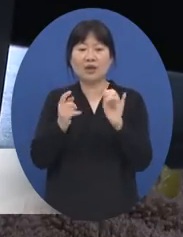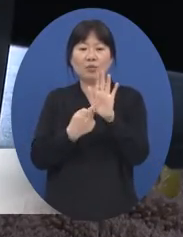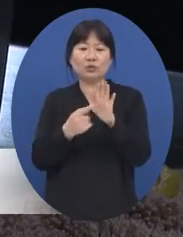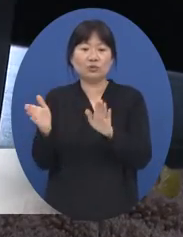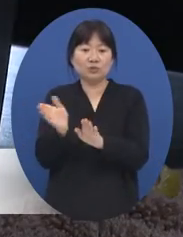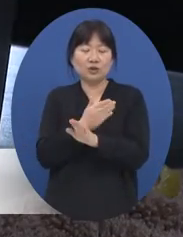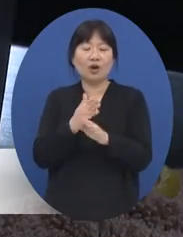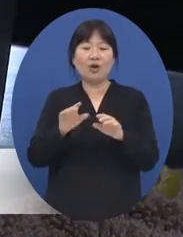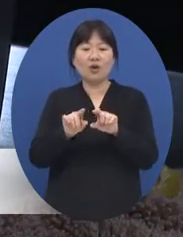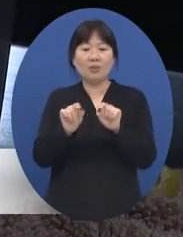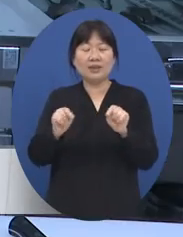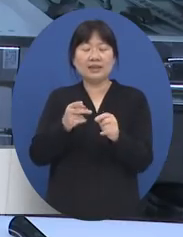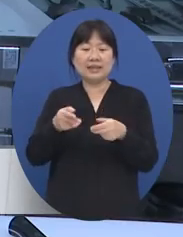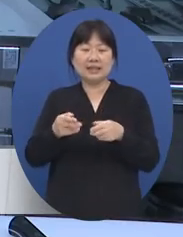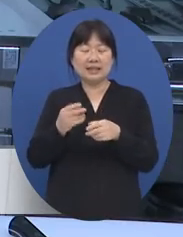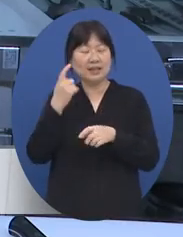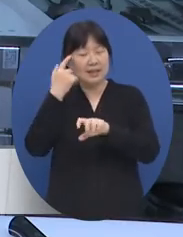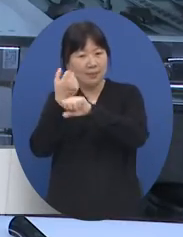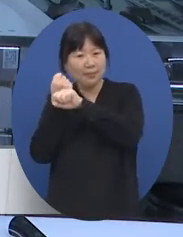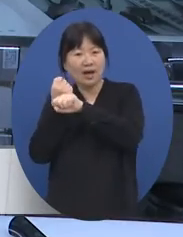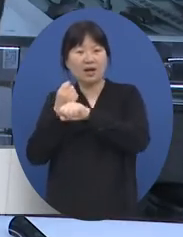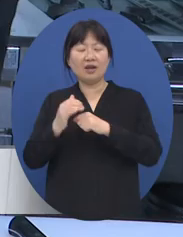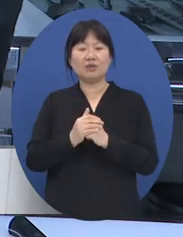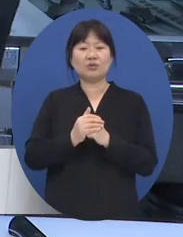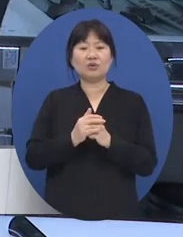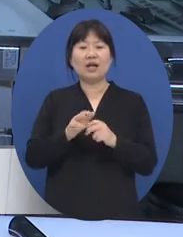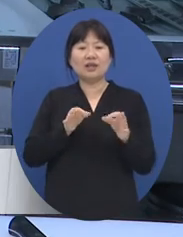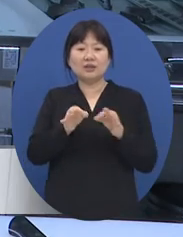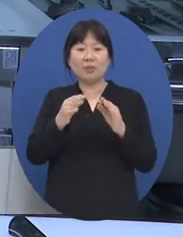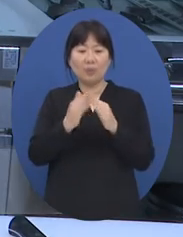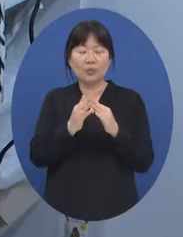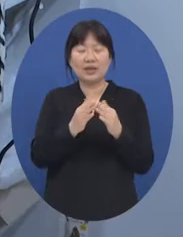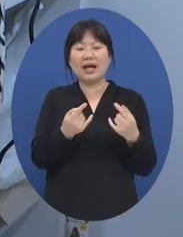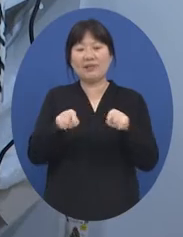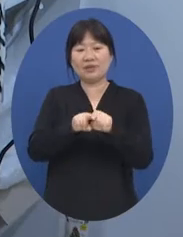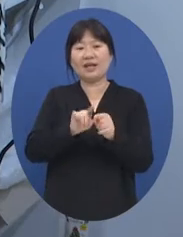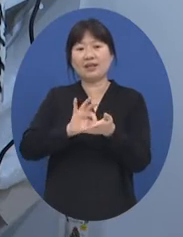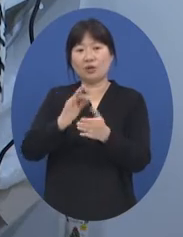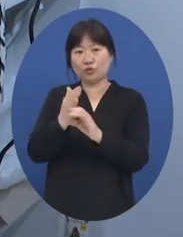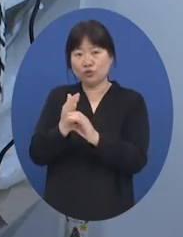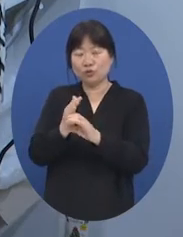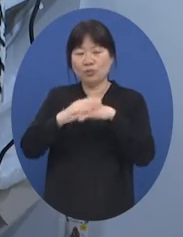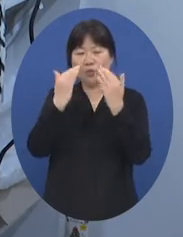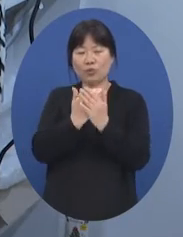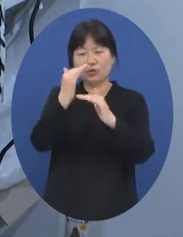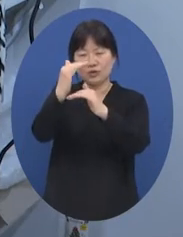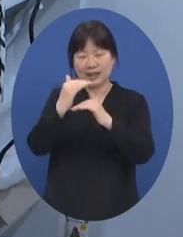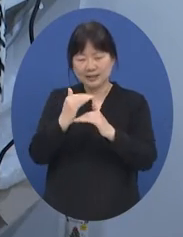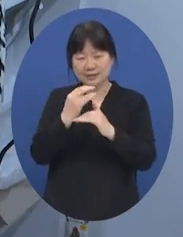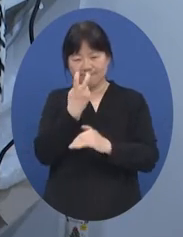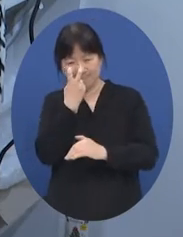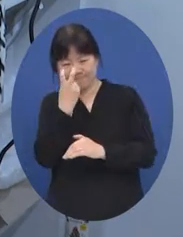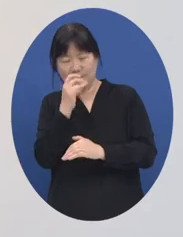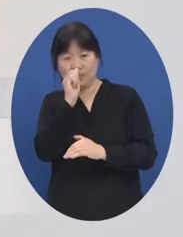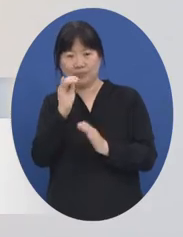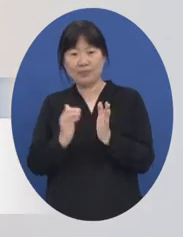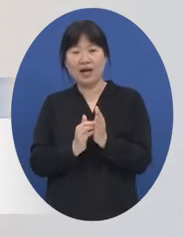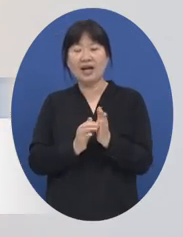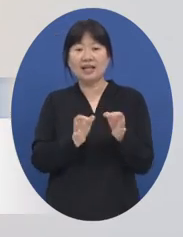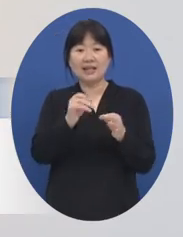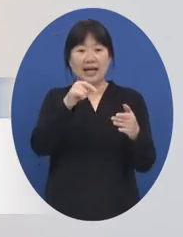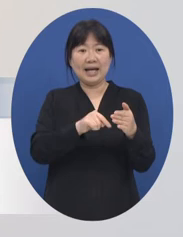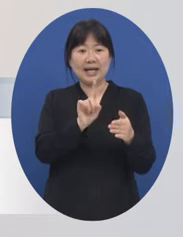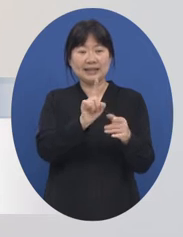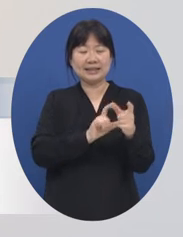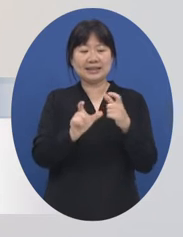창업자 모집부터 메뉴 개발, 점포는 공유 점포. 전 과정에 인큐베이팅이 이뤄졌습니다. 이